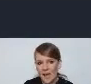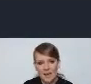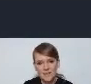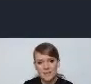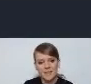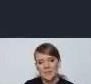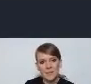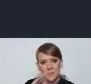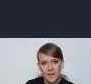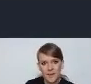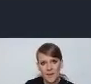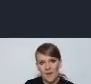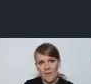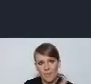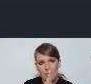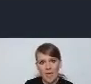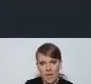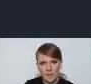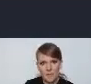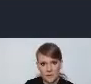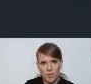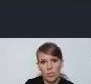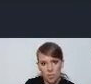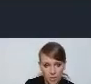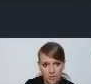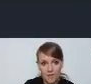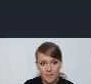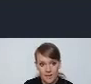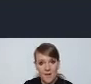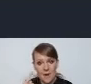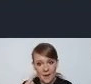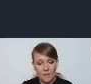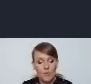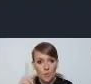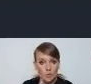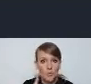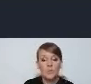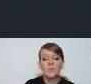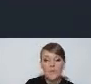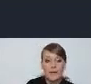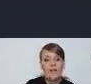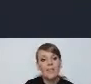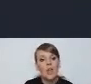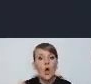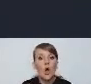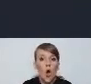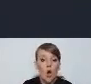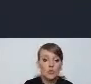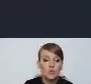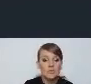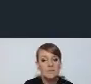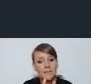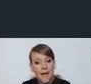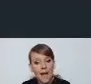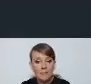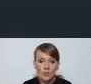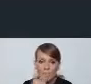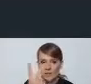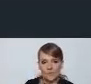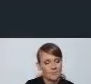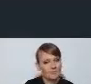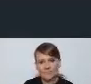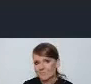terminu realizacji, 3 razy rzadziej w partnerstwie publiczno-prywatnym zdarza się przekroczenie kosztów realizacji zadań. Więc nie pozostaje